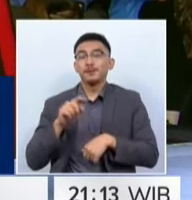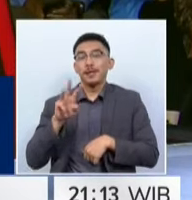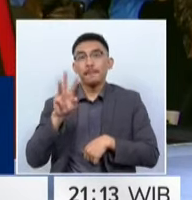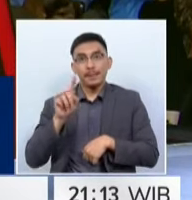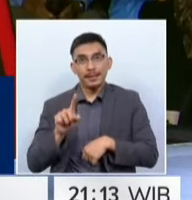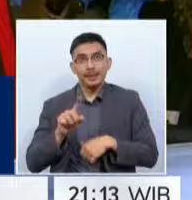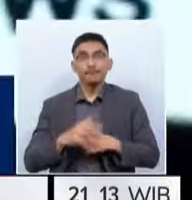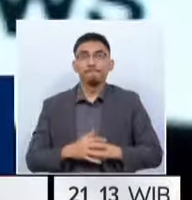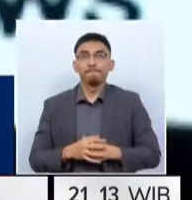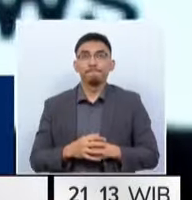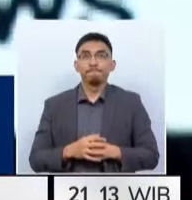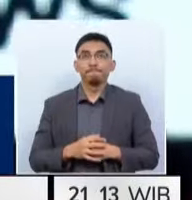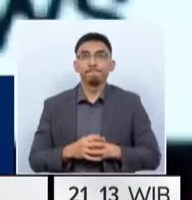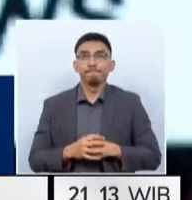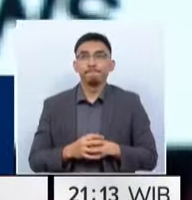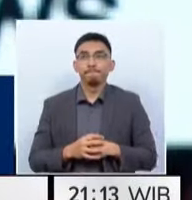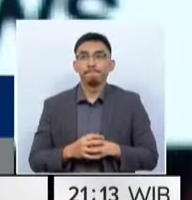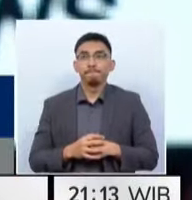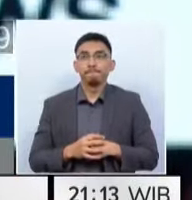silakan